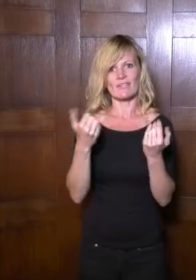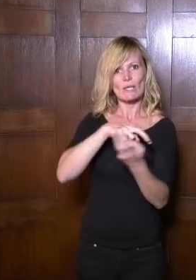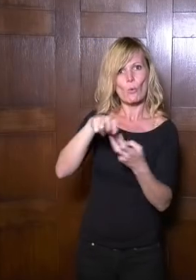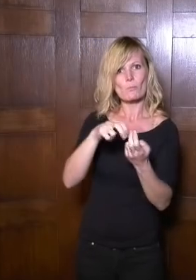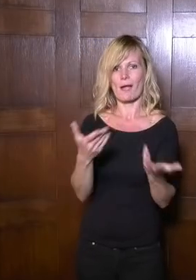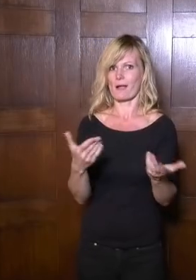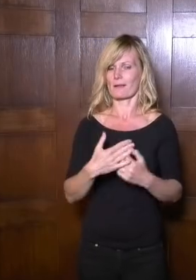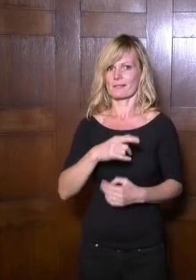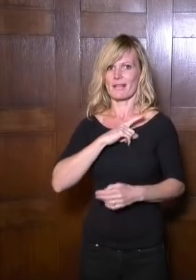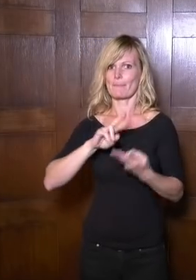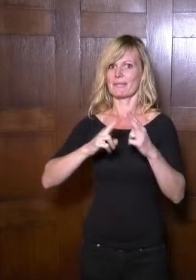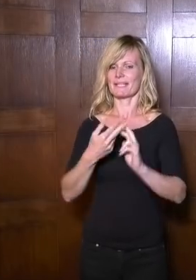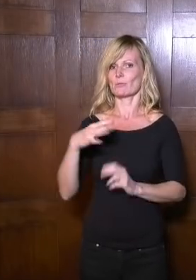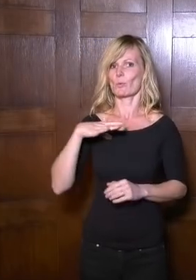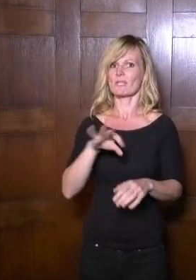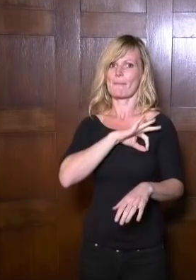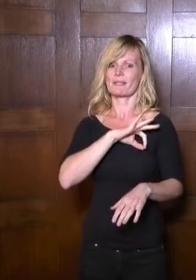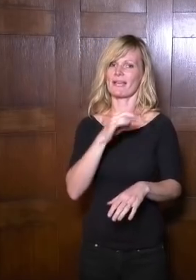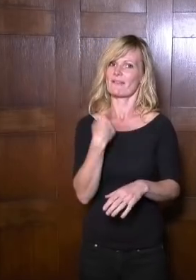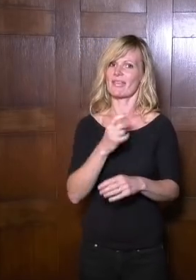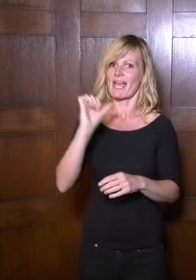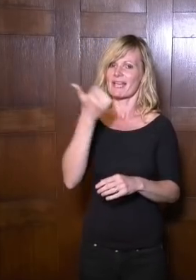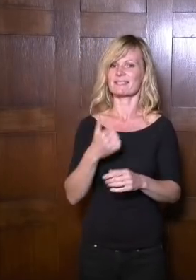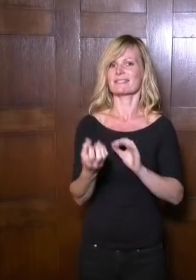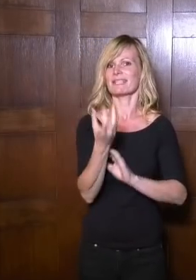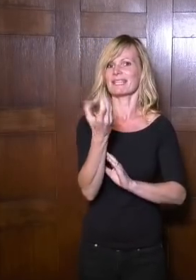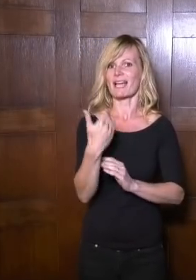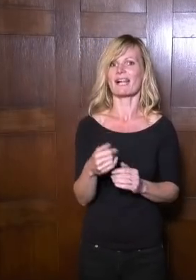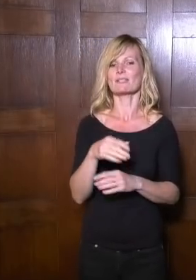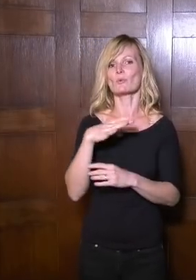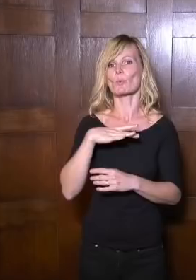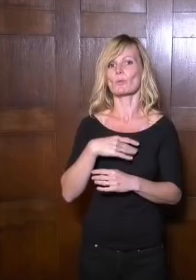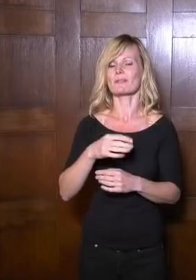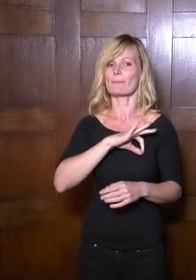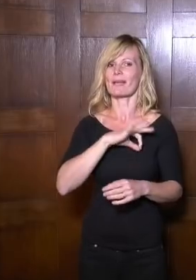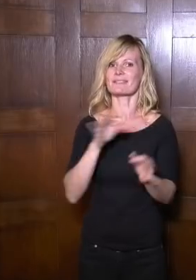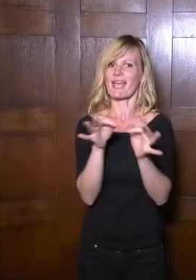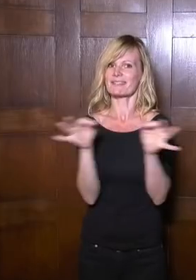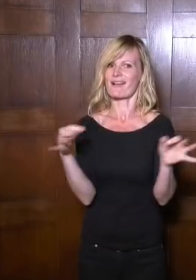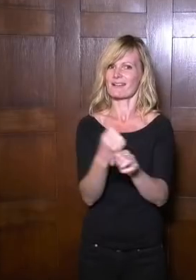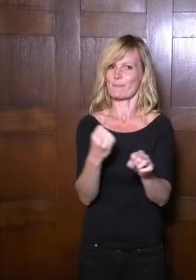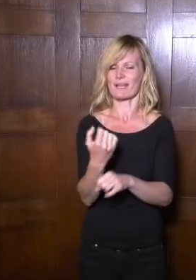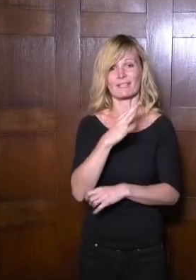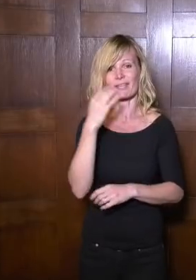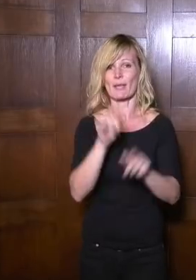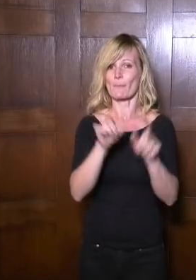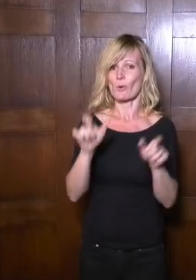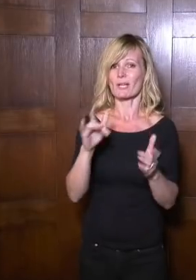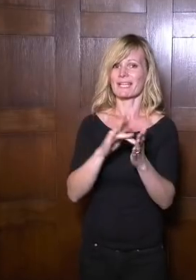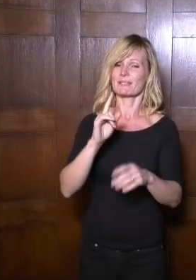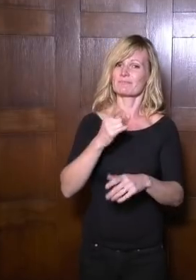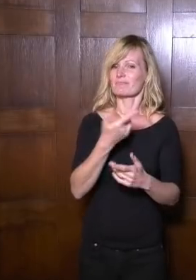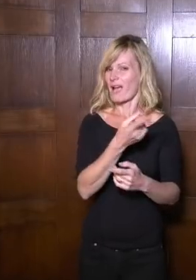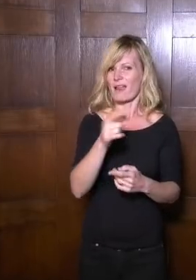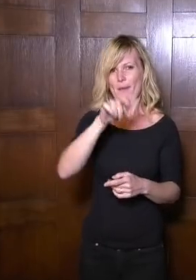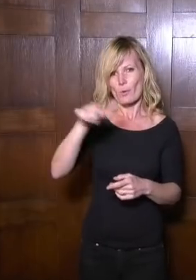Also ne, ich bin Mitglied der Grünen Partei, wir haben den ersten digitalen Grünen Parteitag gemacht, ganz viele Bürgerinnen und Bürger, die in